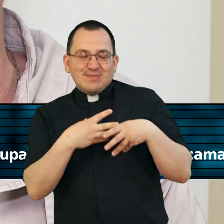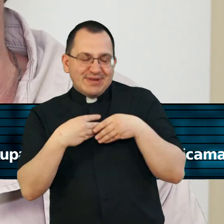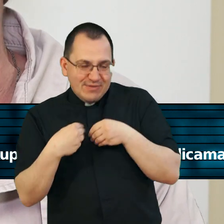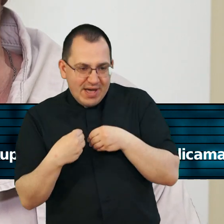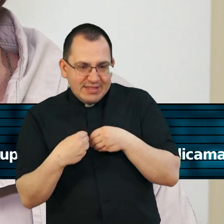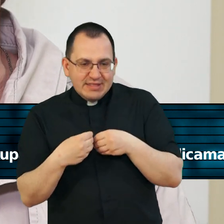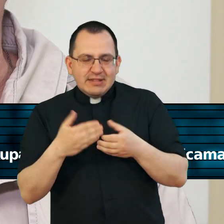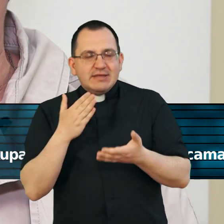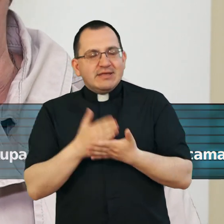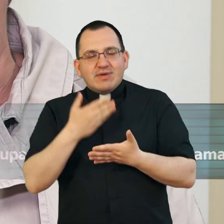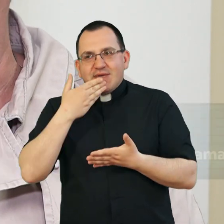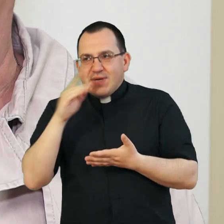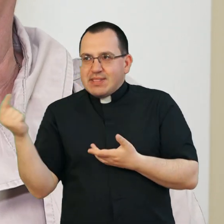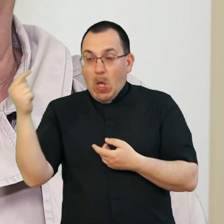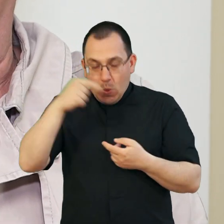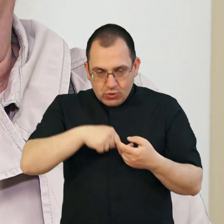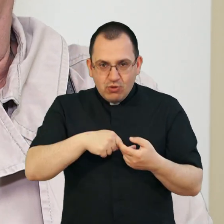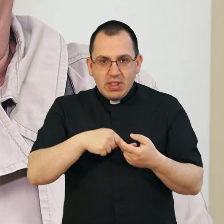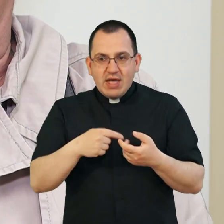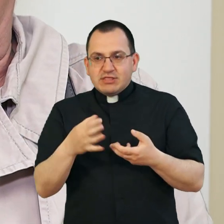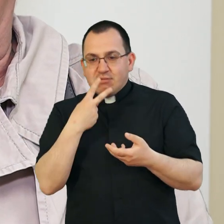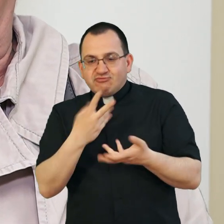dolaze da si podignu što im je potrebno.